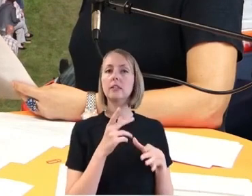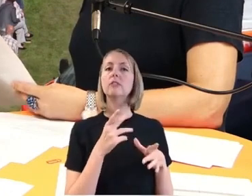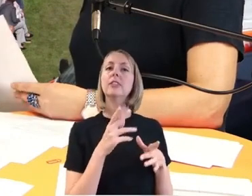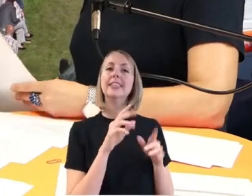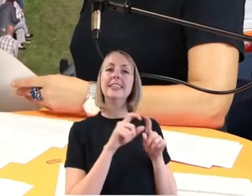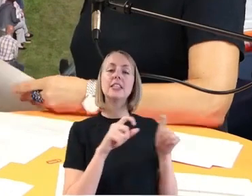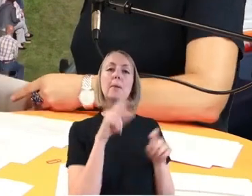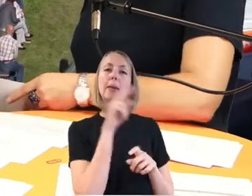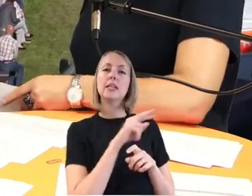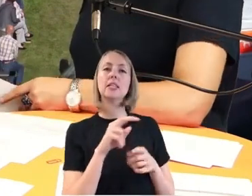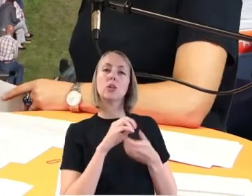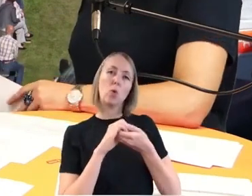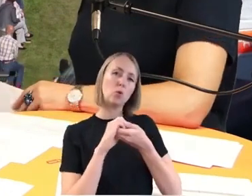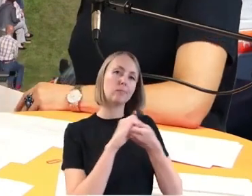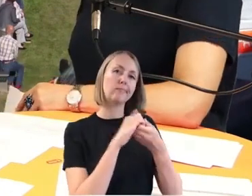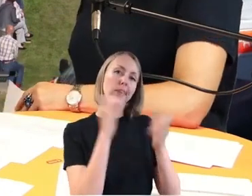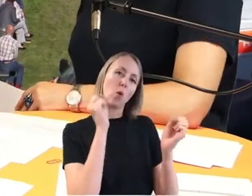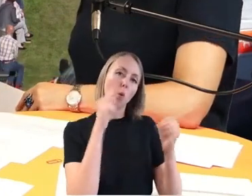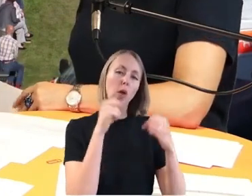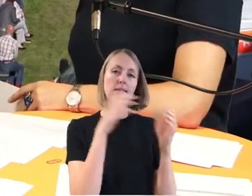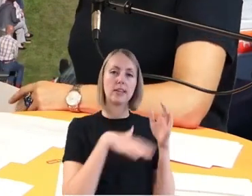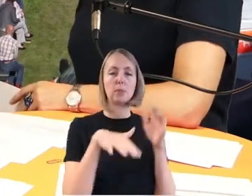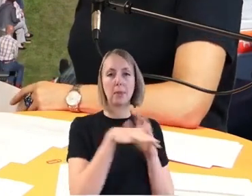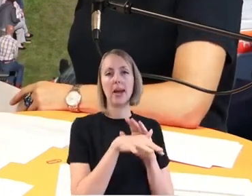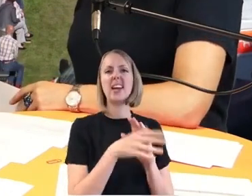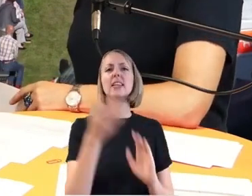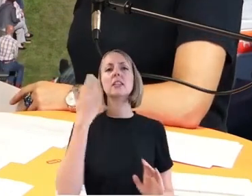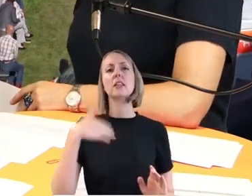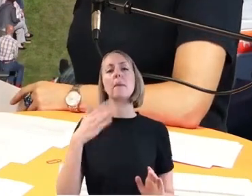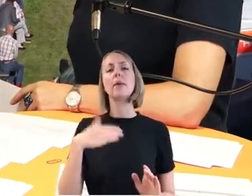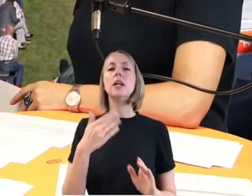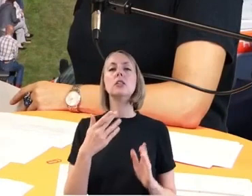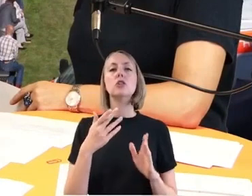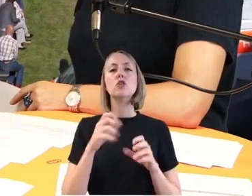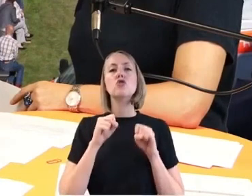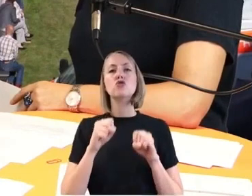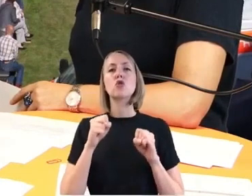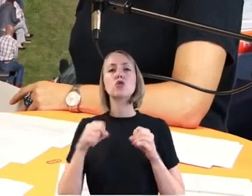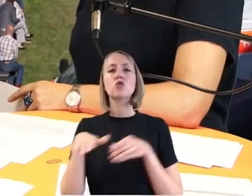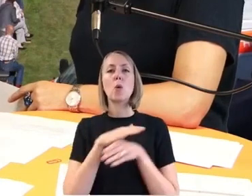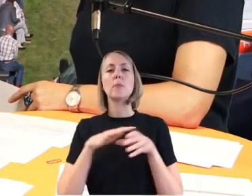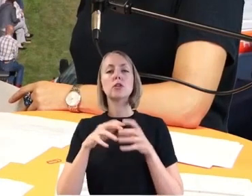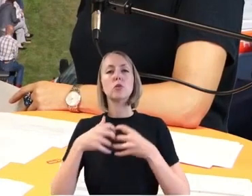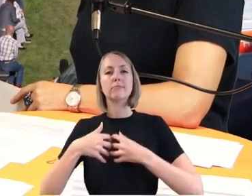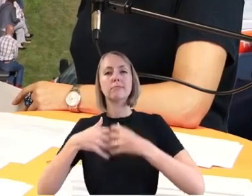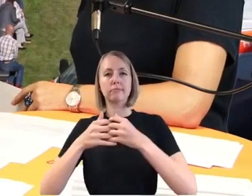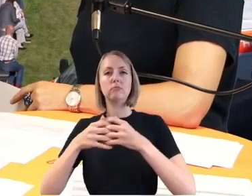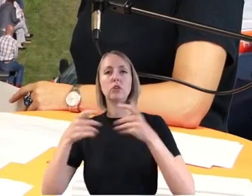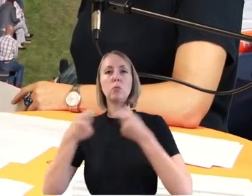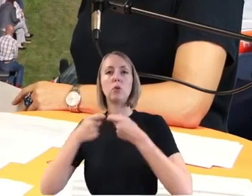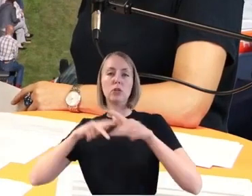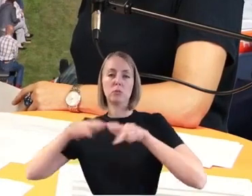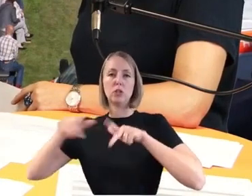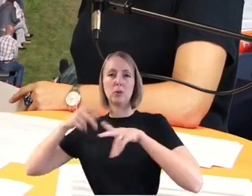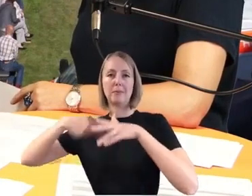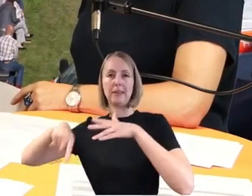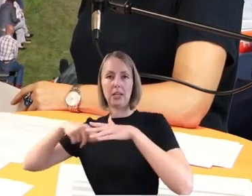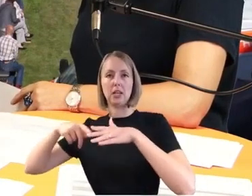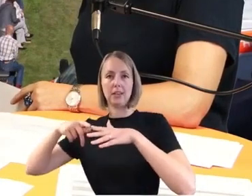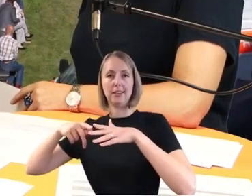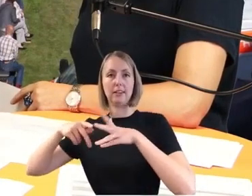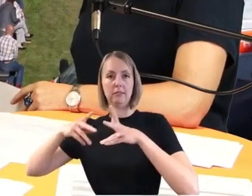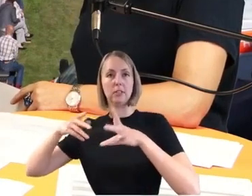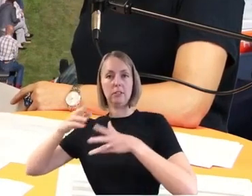seit 2002 begonnen wurde, damals noch von der Schutzkommission beim Bundesministerium des Innern.